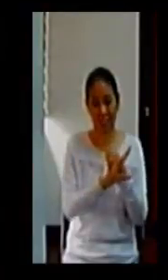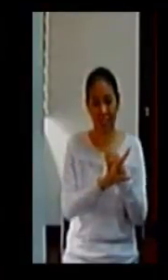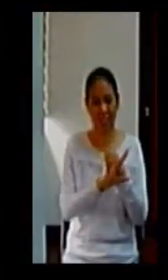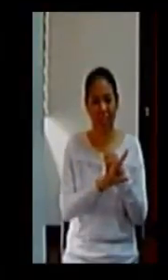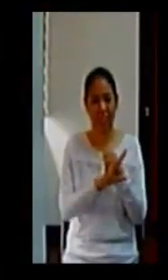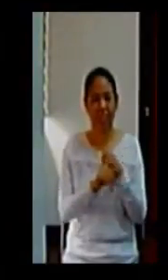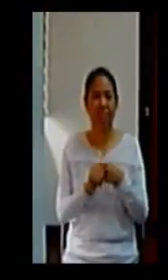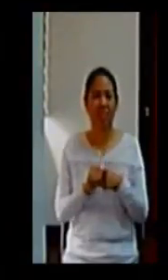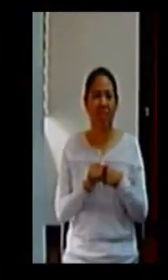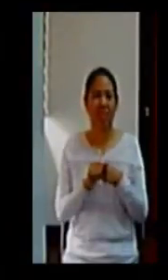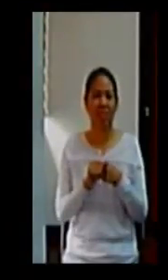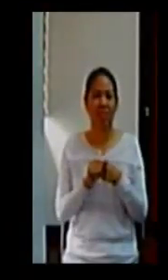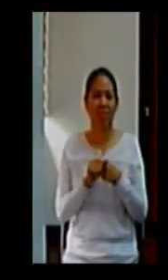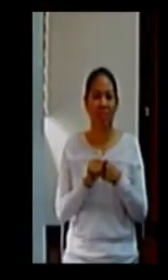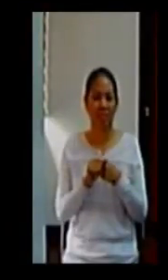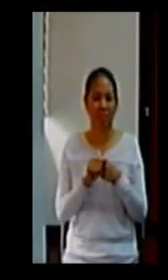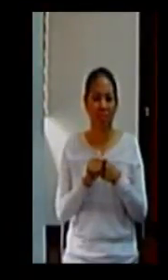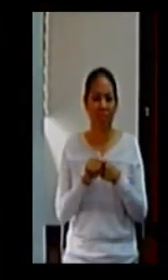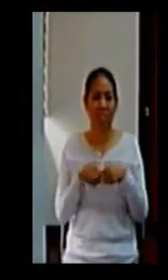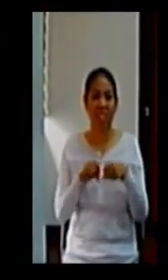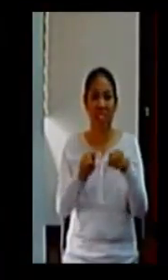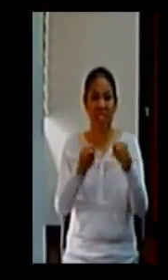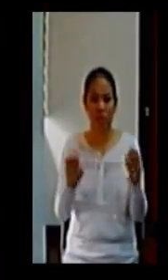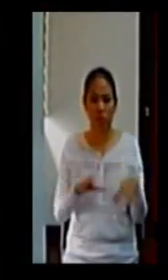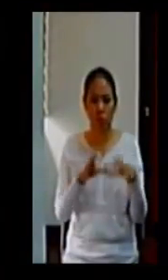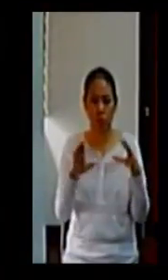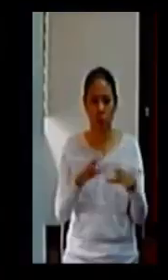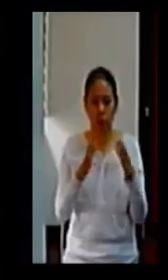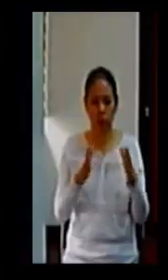Tapos yun po. Sa, kapag bumabagyo po sa amin,